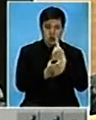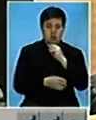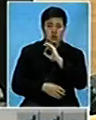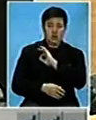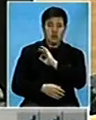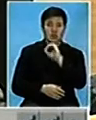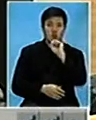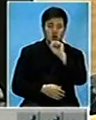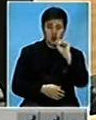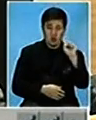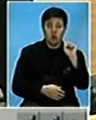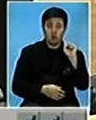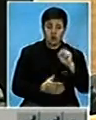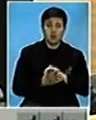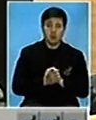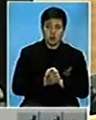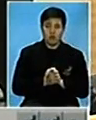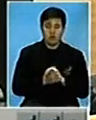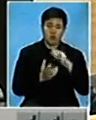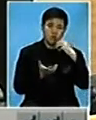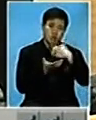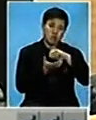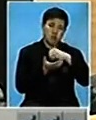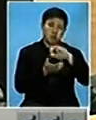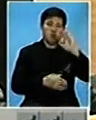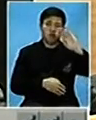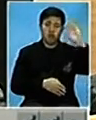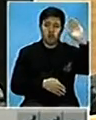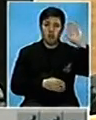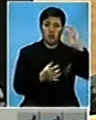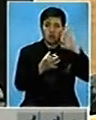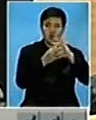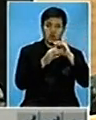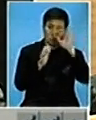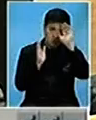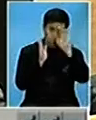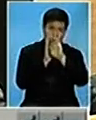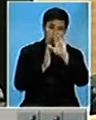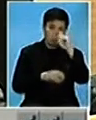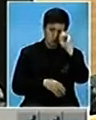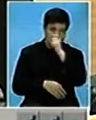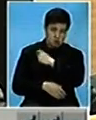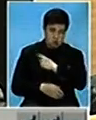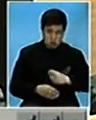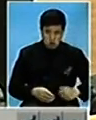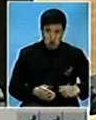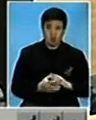ภาผู้แทนราษฎรที่กล่าวคำปฏิญาณต่อหน้าพระบรมสาธิตลักษณ์ของพระบาทสมเด็จพระเจ้าอยู่หั